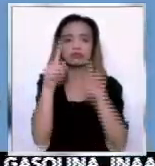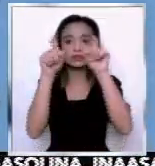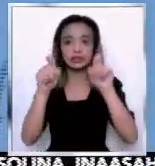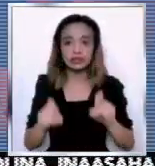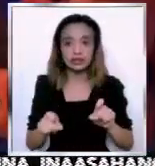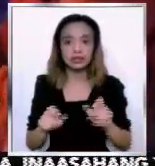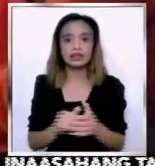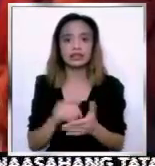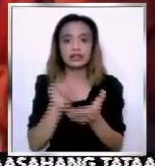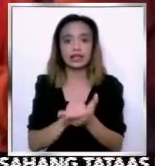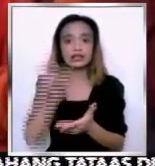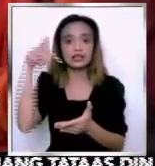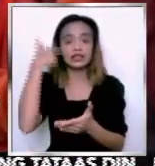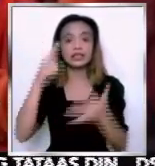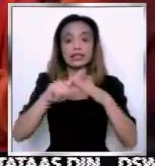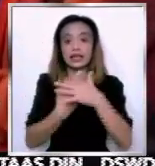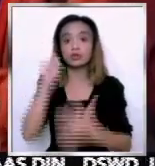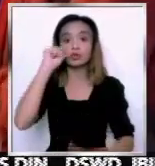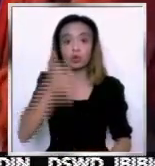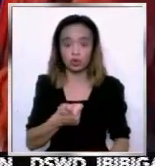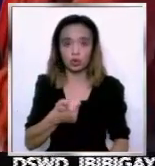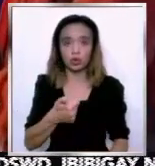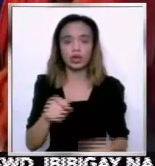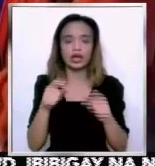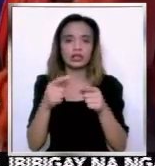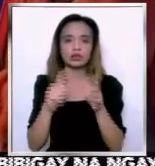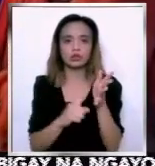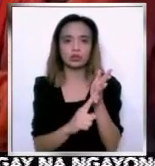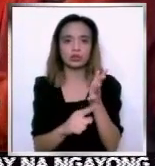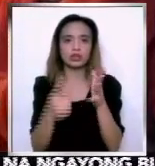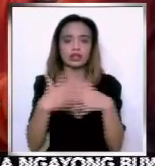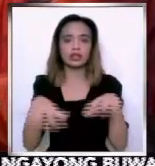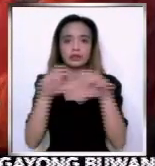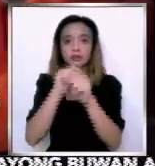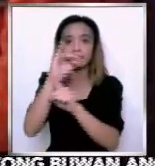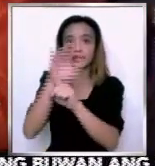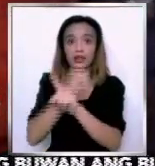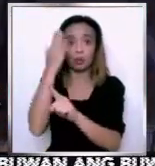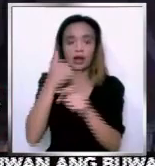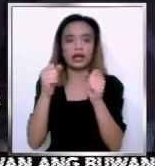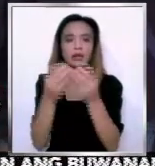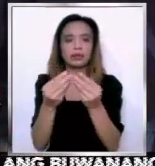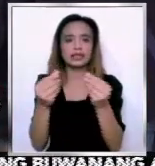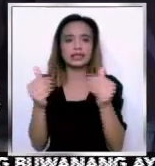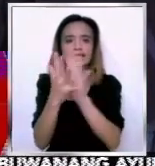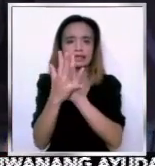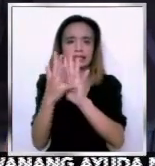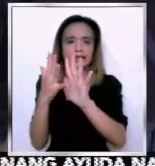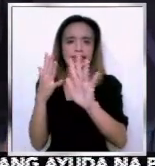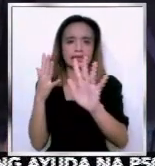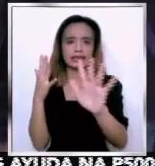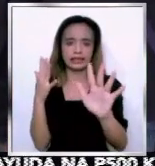kanilang gobyerno simula bukas hanggang sa katapusan ng Hunyo para maibsan ang mahabang pila sa mga paliparan at